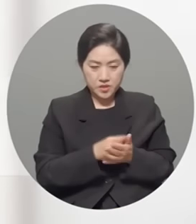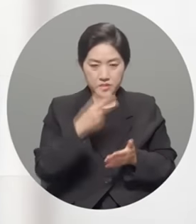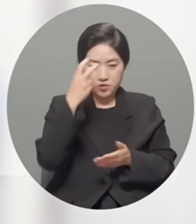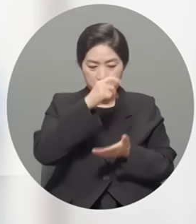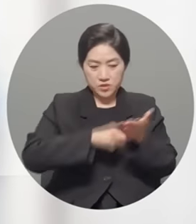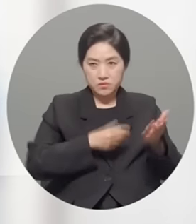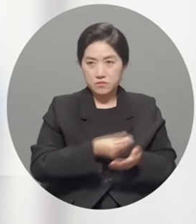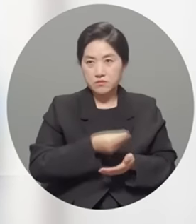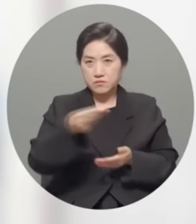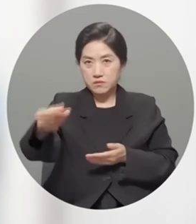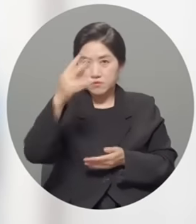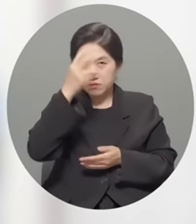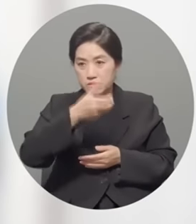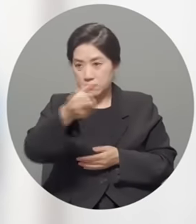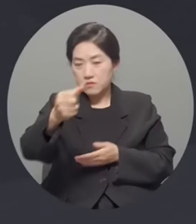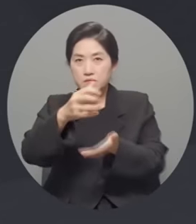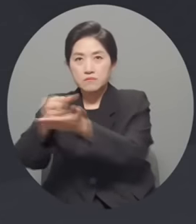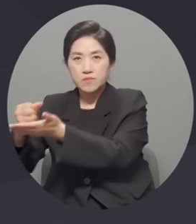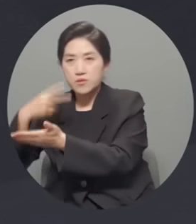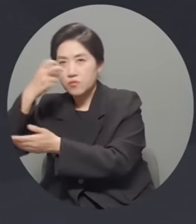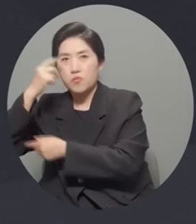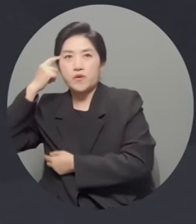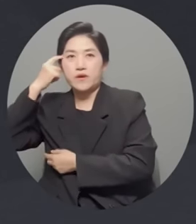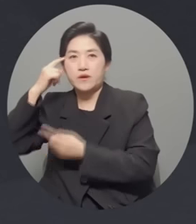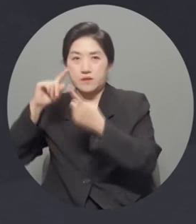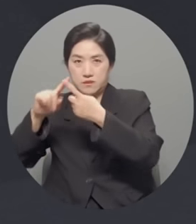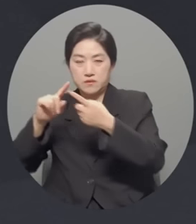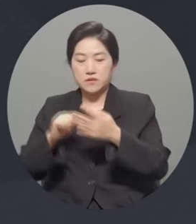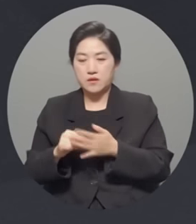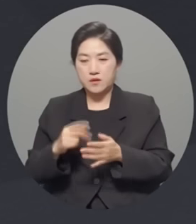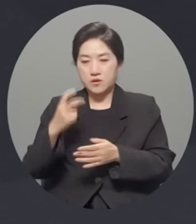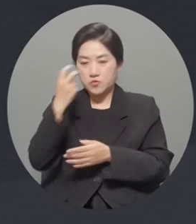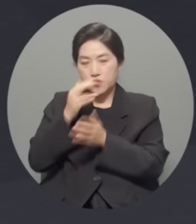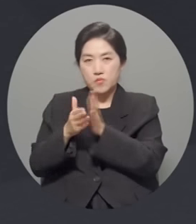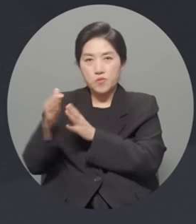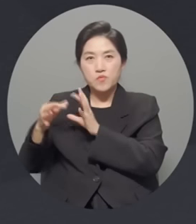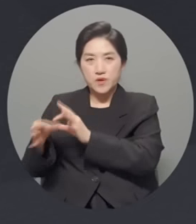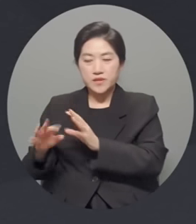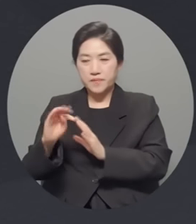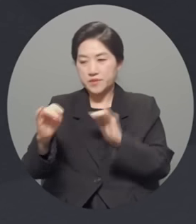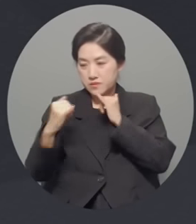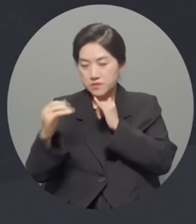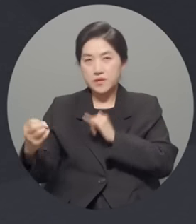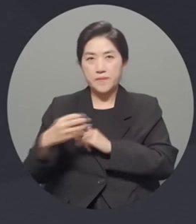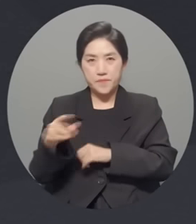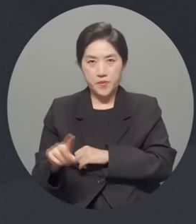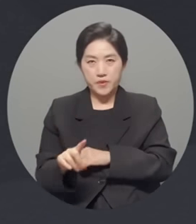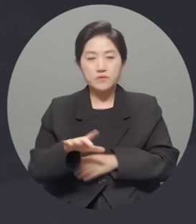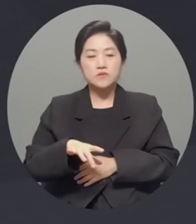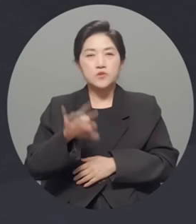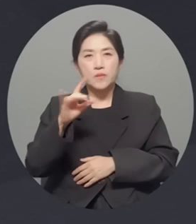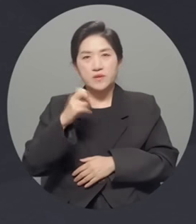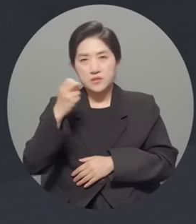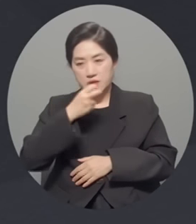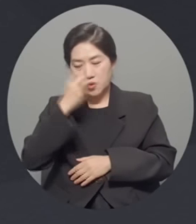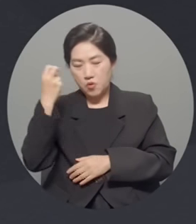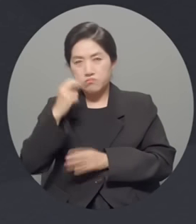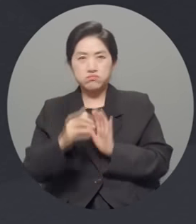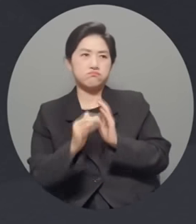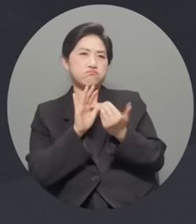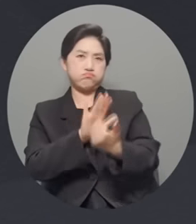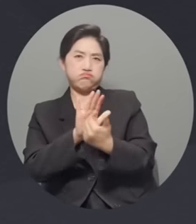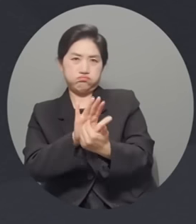조사본부가 재검토한 경위입니다. 조사본부 관계자들은 MBC와 통화해서 처음엔 재검토 지시를